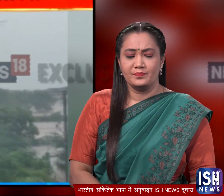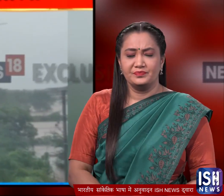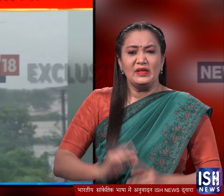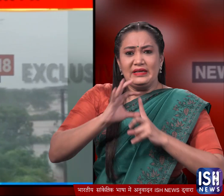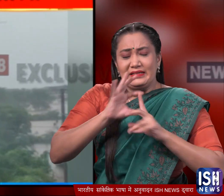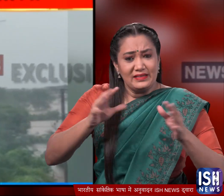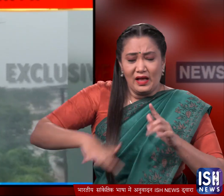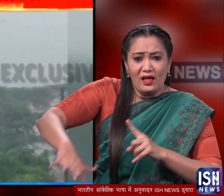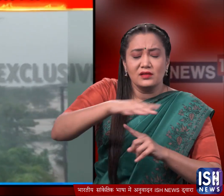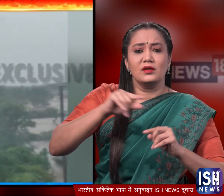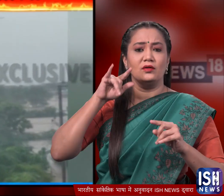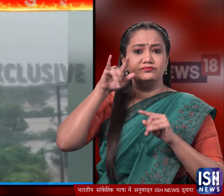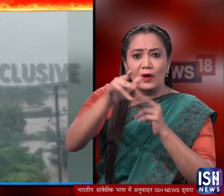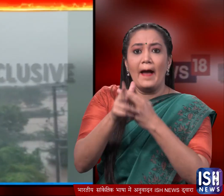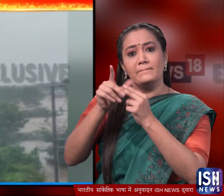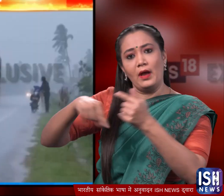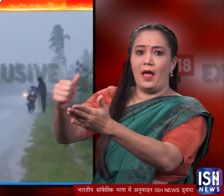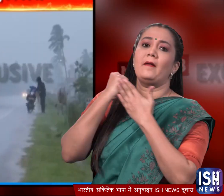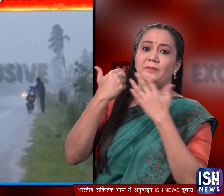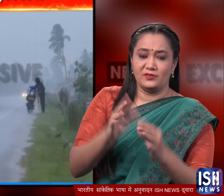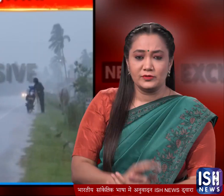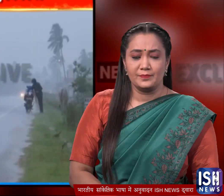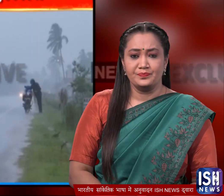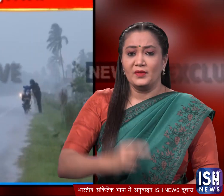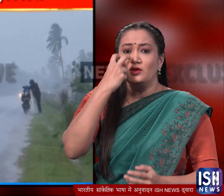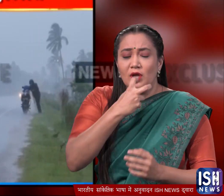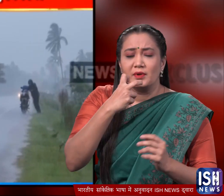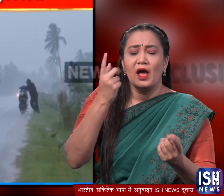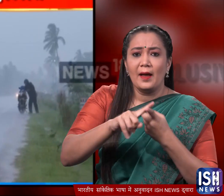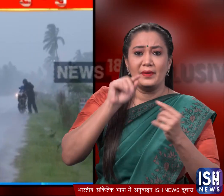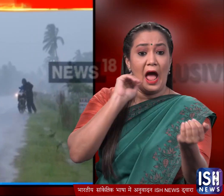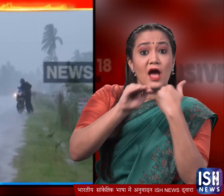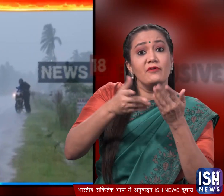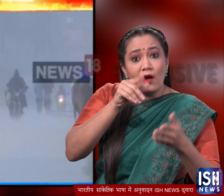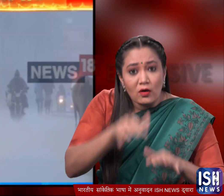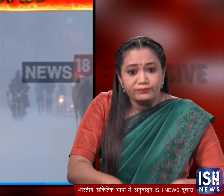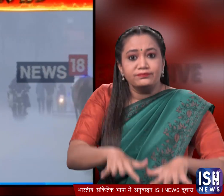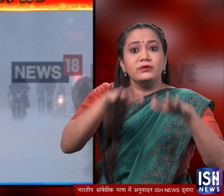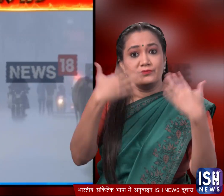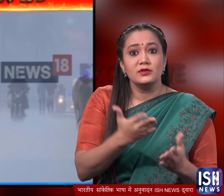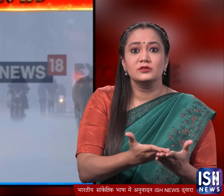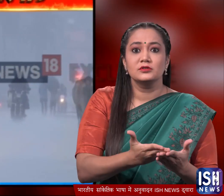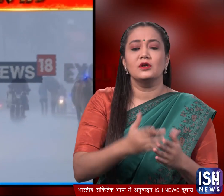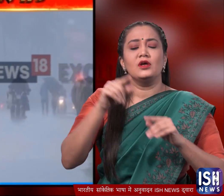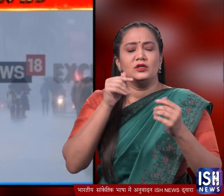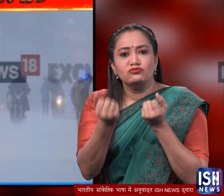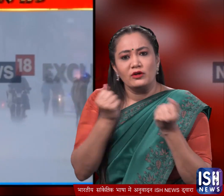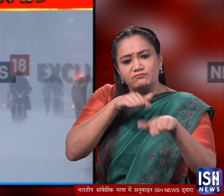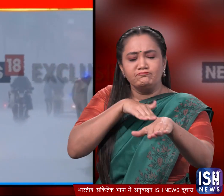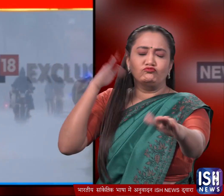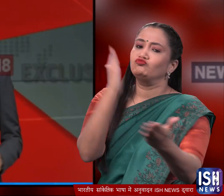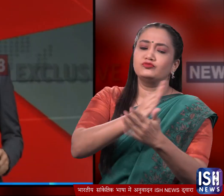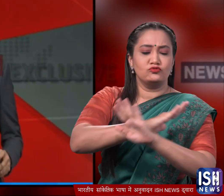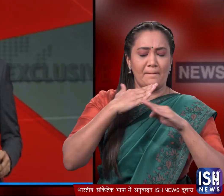देखते हुए राहत के काम में एयरफोर्स की भी मदद लेनी पड़ी। खबर है कि जामनगर में कुछ स्टेट हाईवे पर भी बारिश का पानी आ जाने से ट्रैफिक को रोक